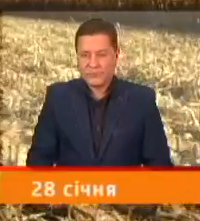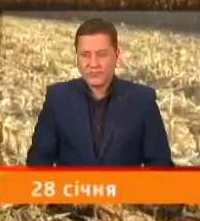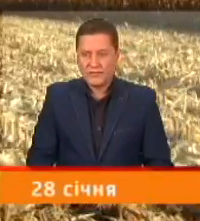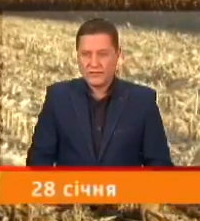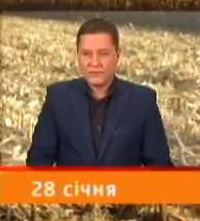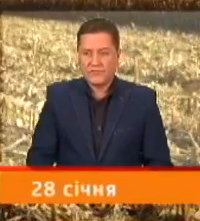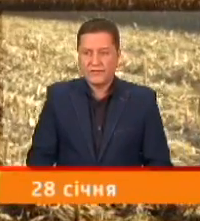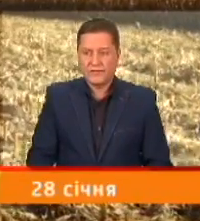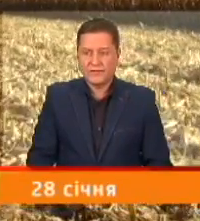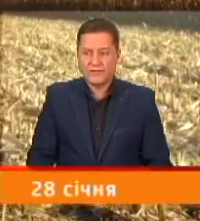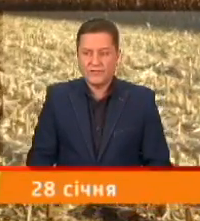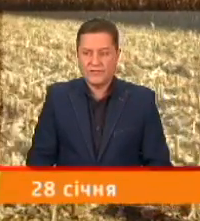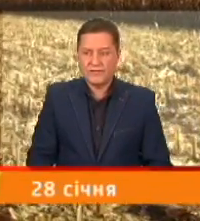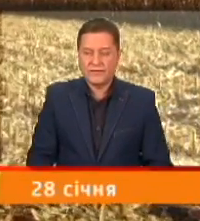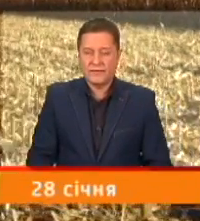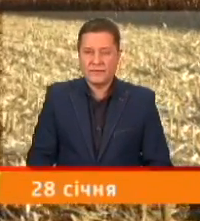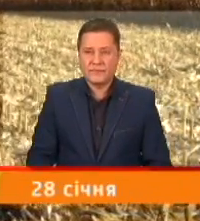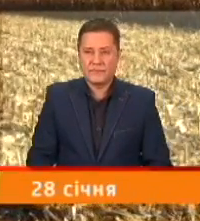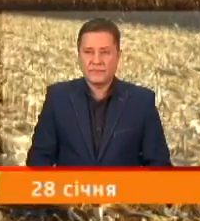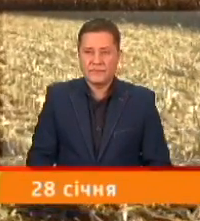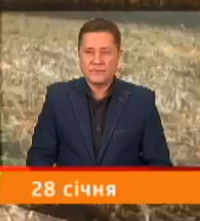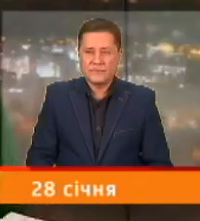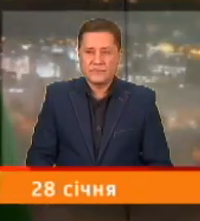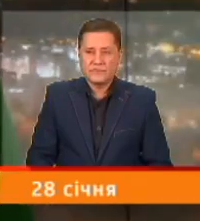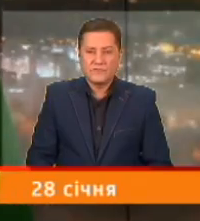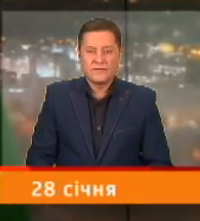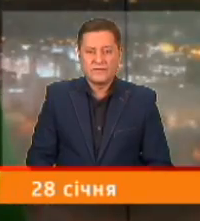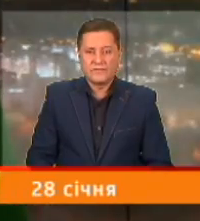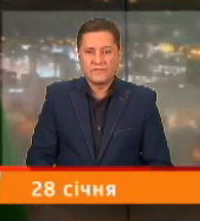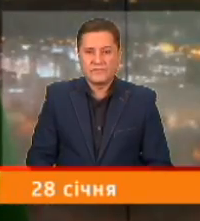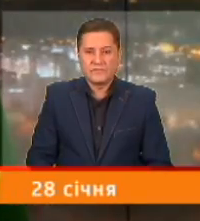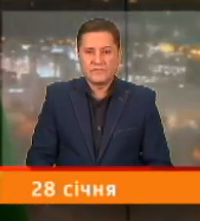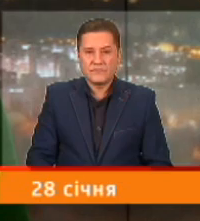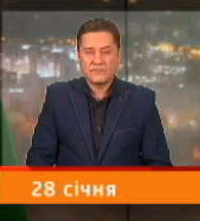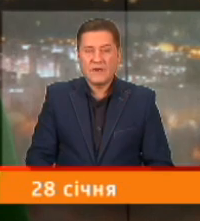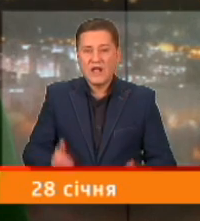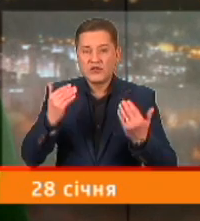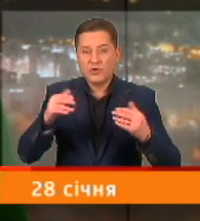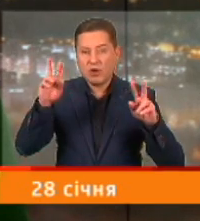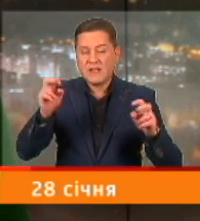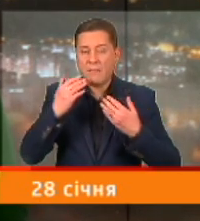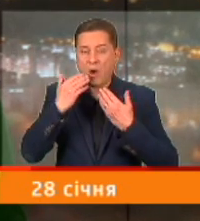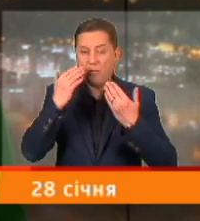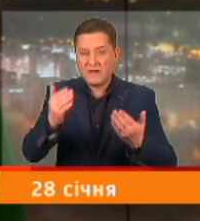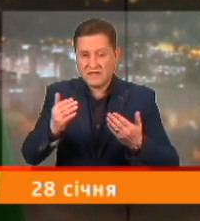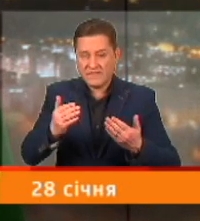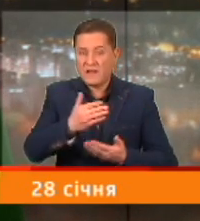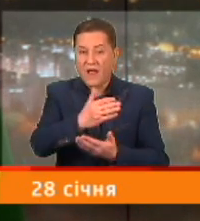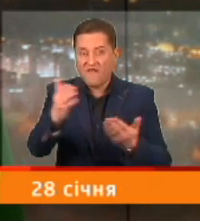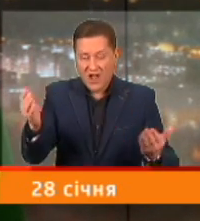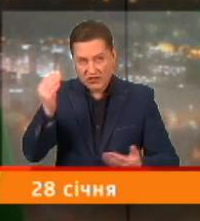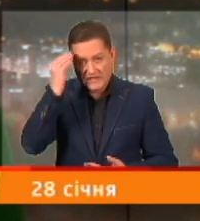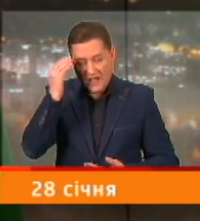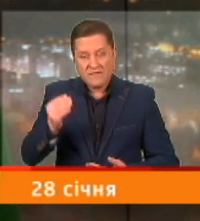Ярошенко. Програма «Вікна СТБ». Сьогоднішня тема опитування в телепорталі – ваше ставлення